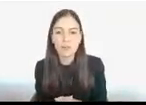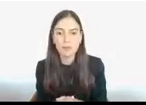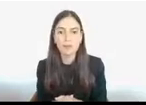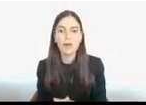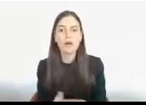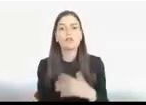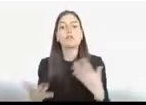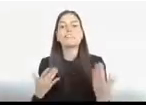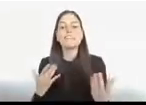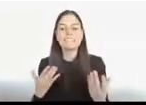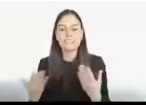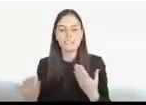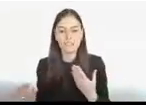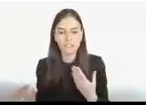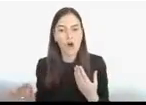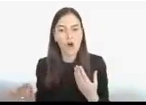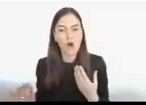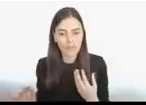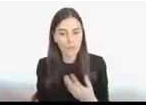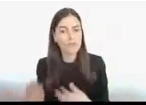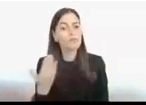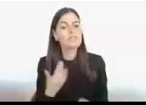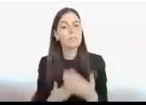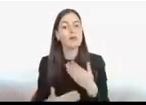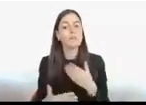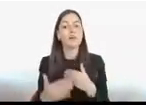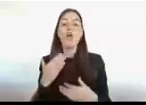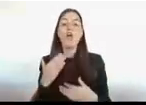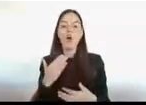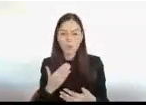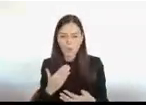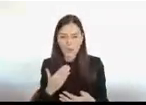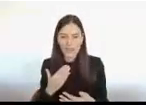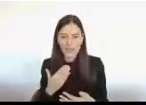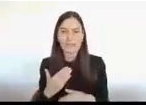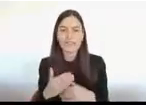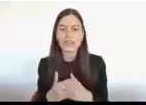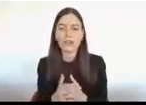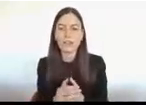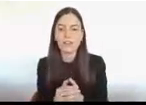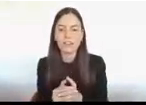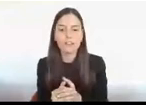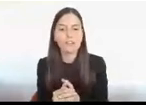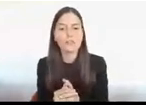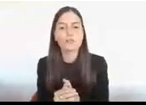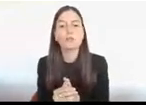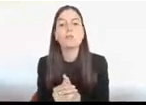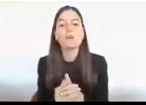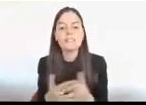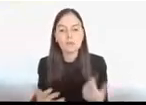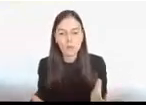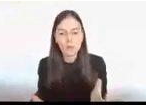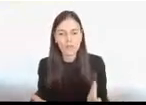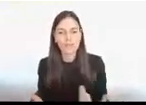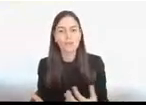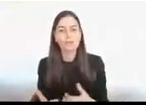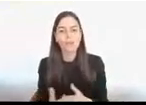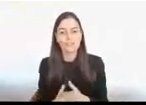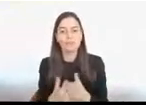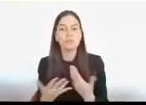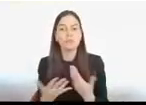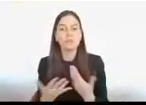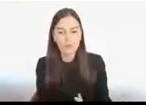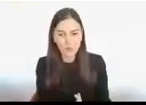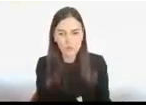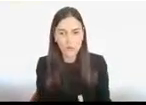de démembrement entre 15 et 20 ans en moyenne. Donc, il faut s'y prendre un peu à l'avance et vérifier que son horizon de retraite, en tout